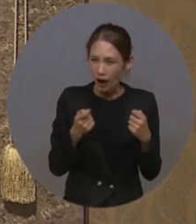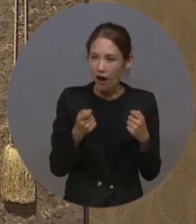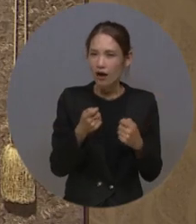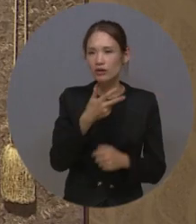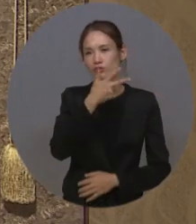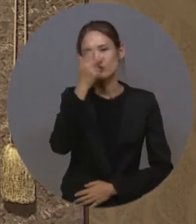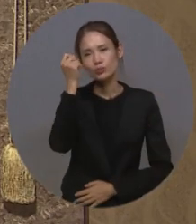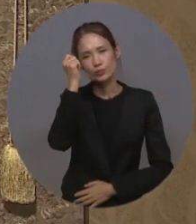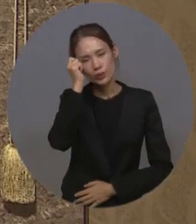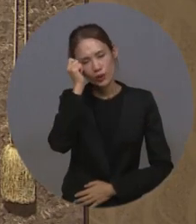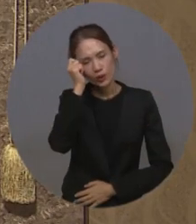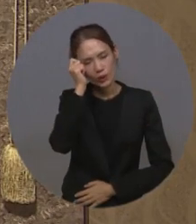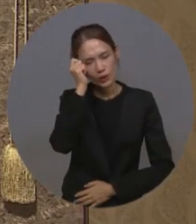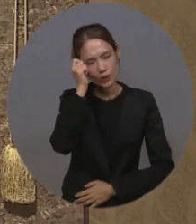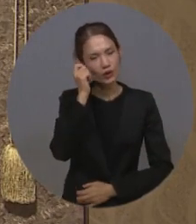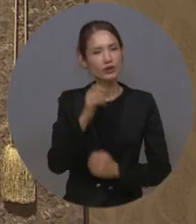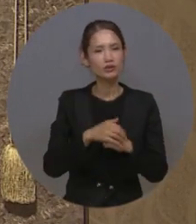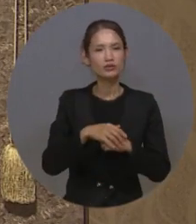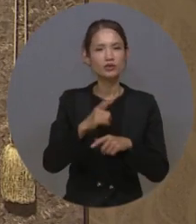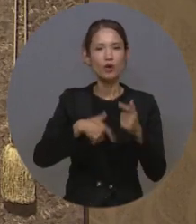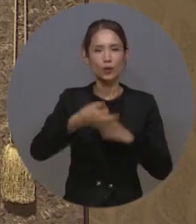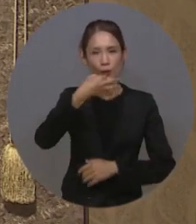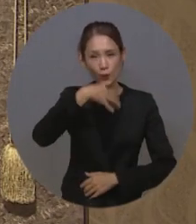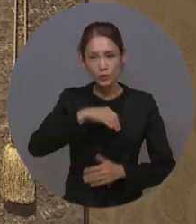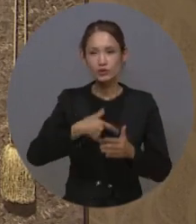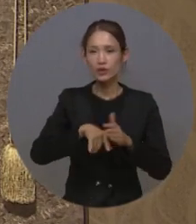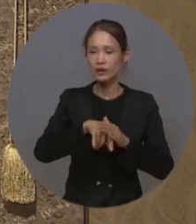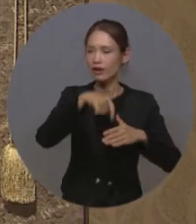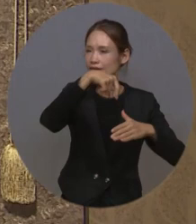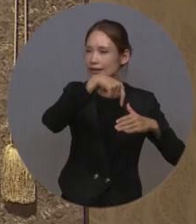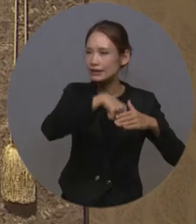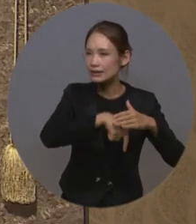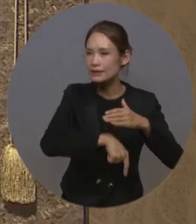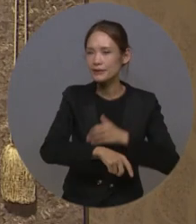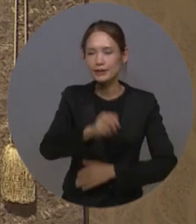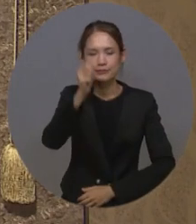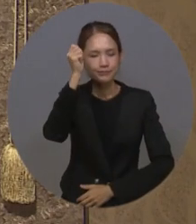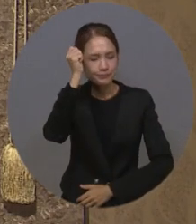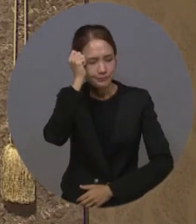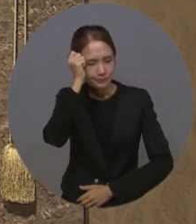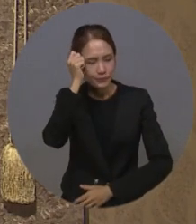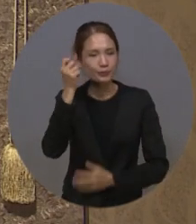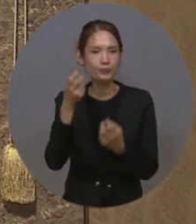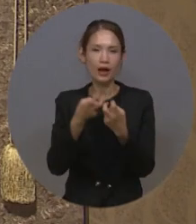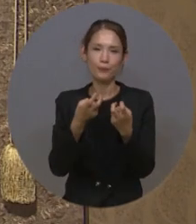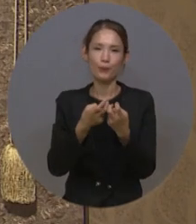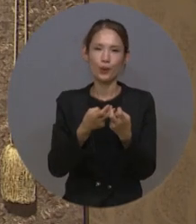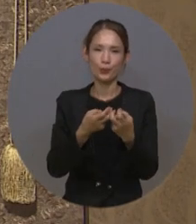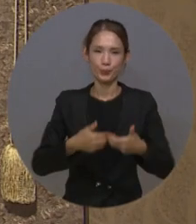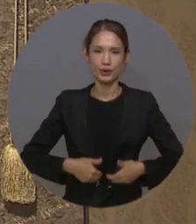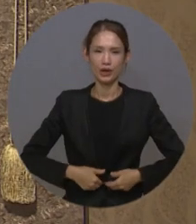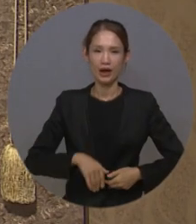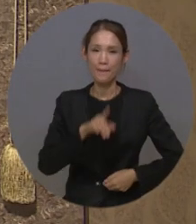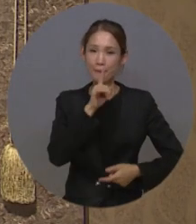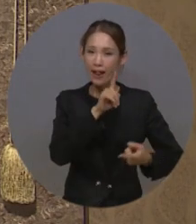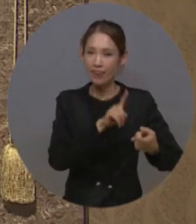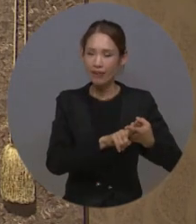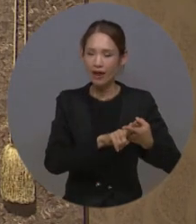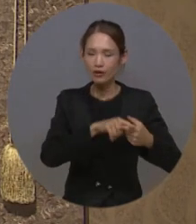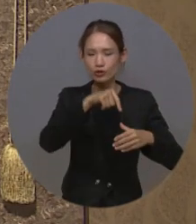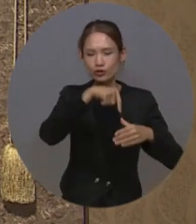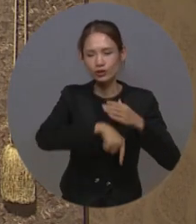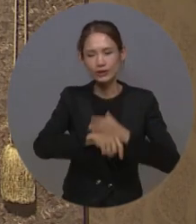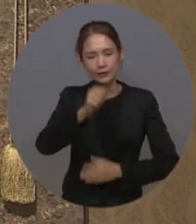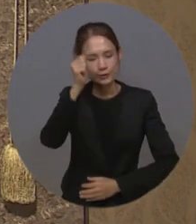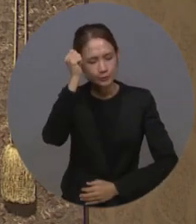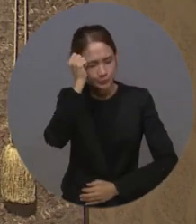쓰기 위해서는 깊은 수면을 할 수 있는 네. 정말 노하우가 필요합니다. 네, 말 그대로 숙면인 거죠. 그죠? 그렇죠.